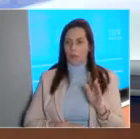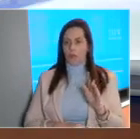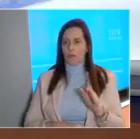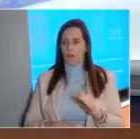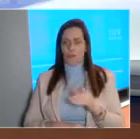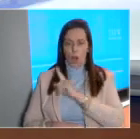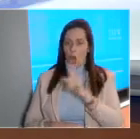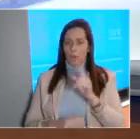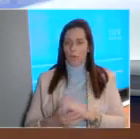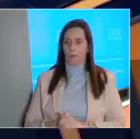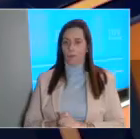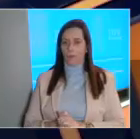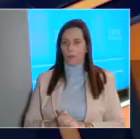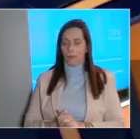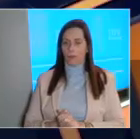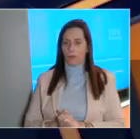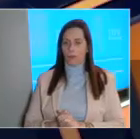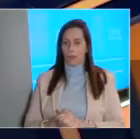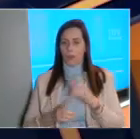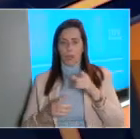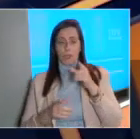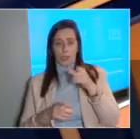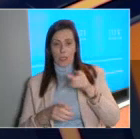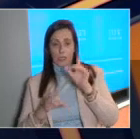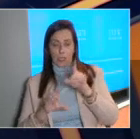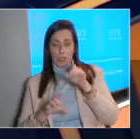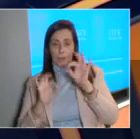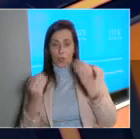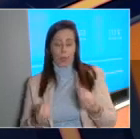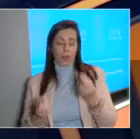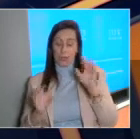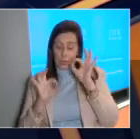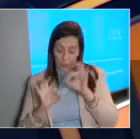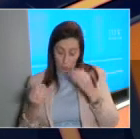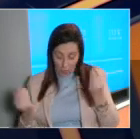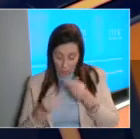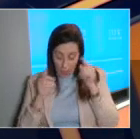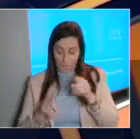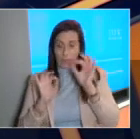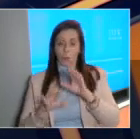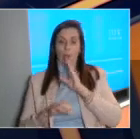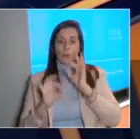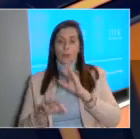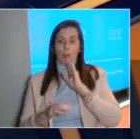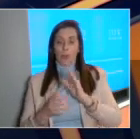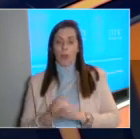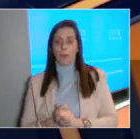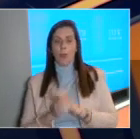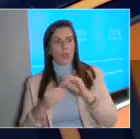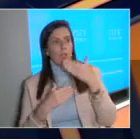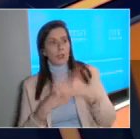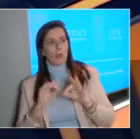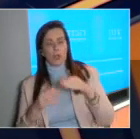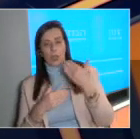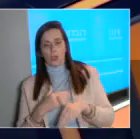כן. לא. אוקיי, לא. זה בדיוק, על זה אני מדברת. זה בדיוק לב הבעיה. אני רוצה רק ממש לסיום,